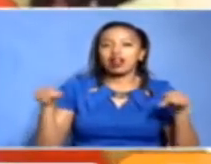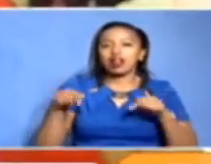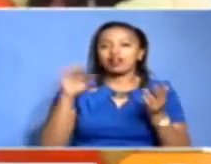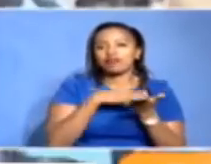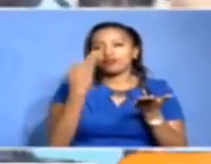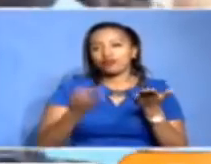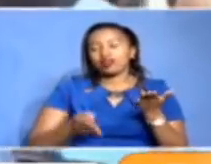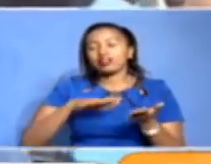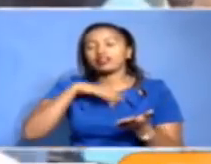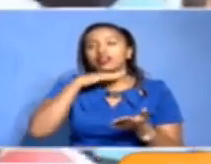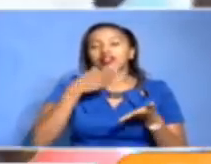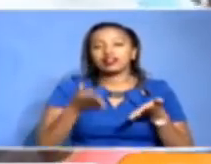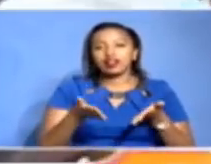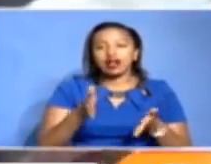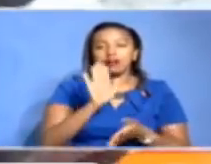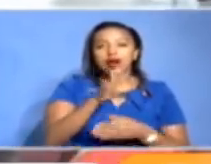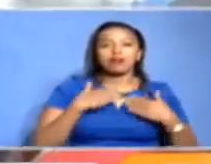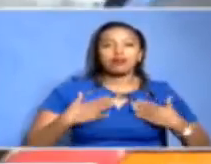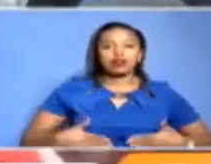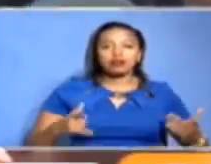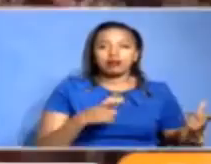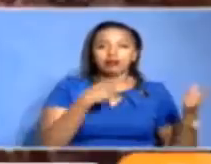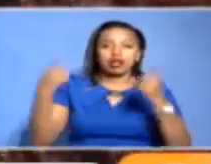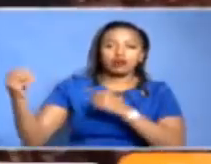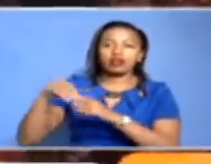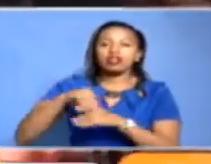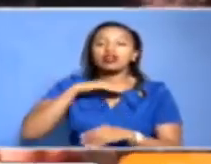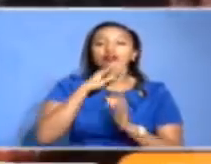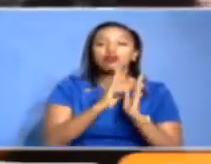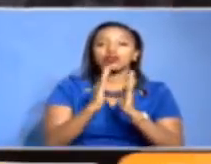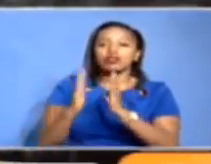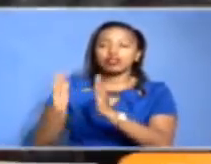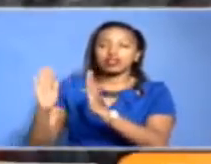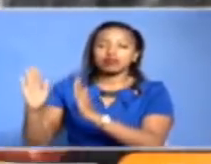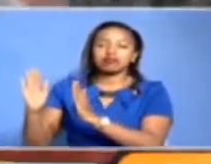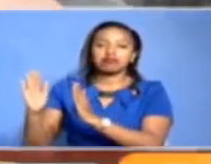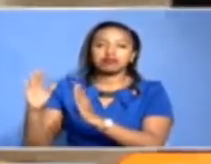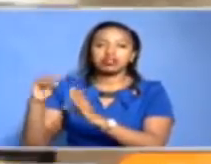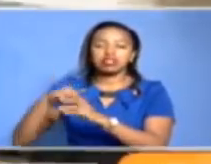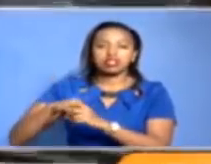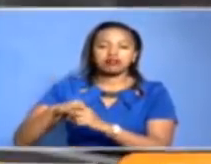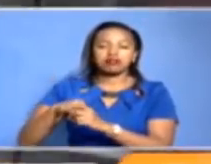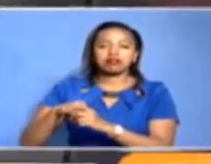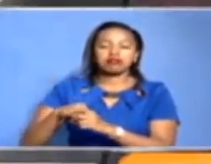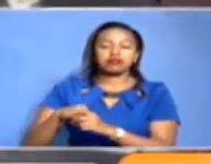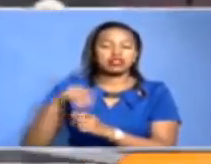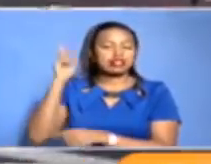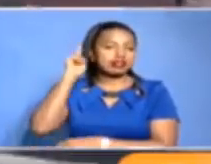hapo. Mwili wake umepelekwa katika chumba cha kuhifadhi maiti cha hospitali ya rufaa ya Kisii.